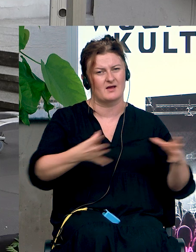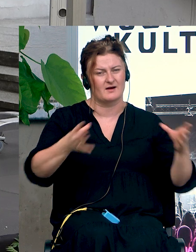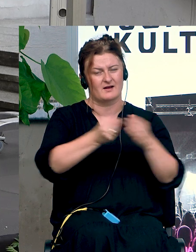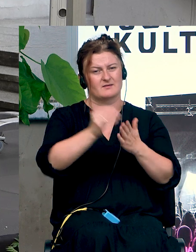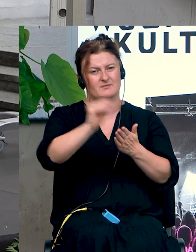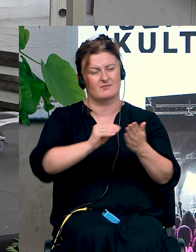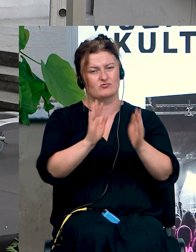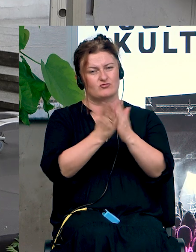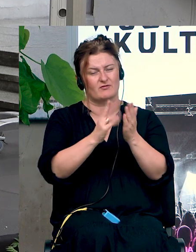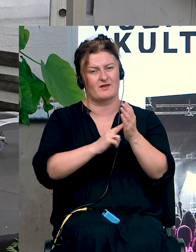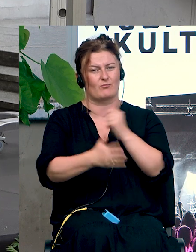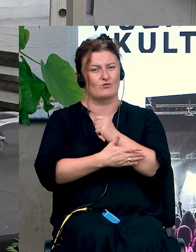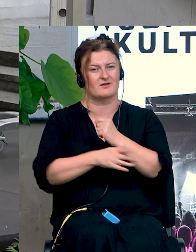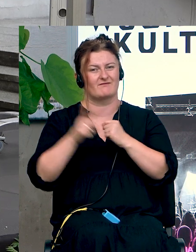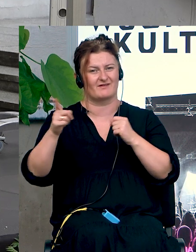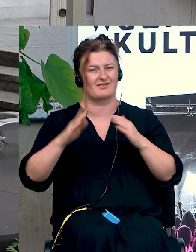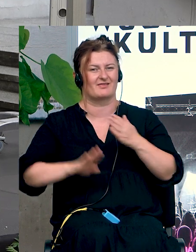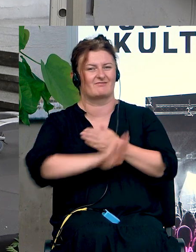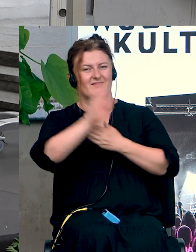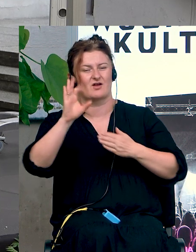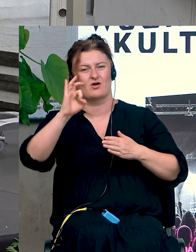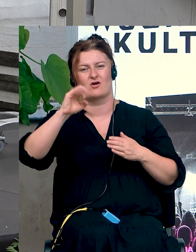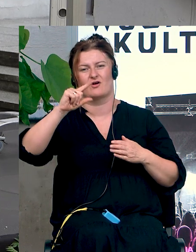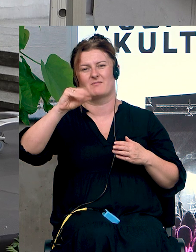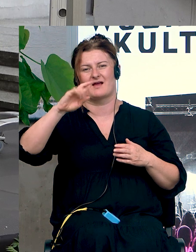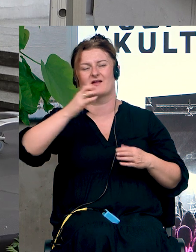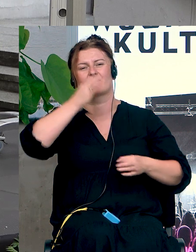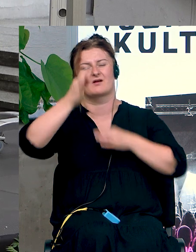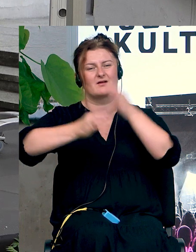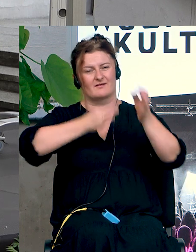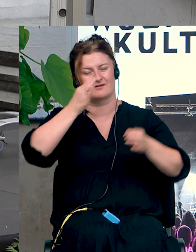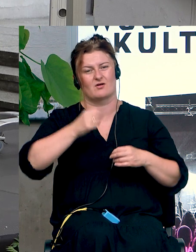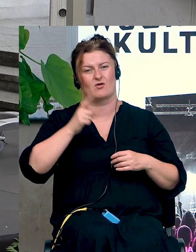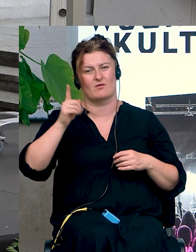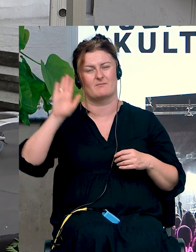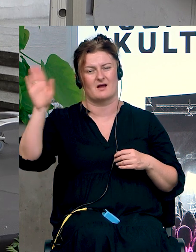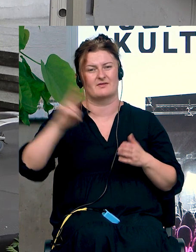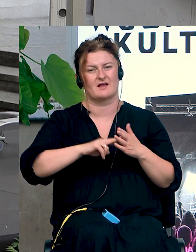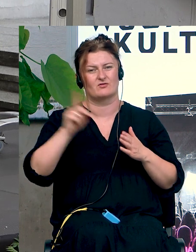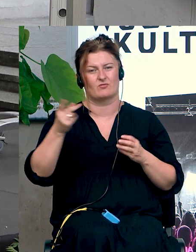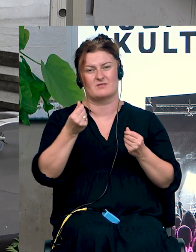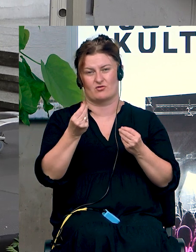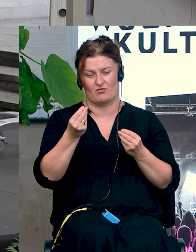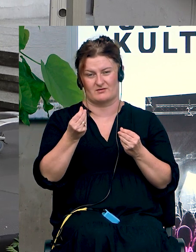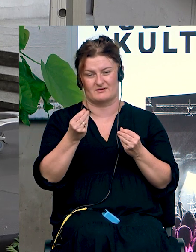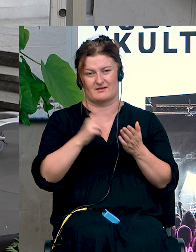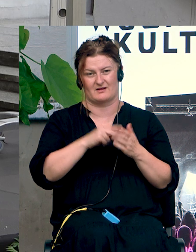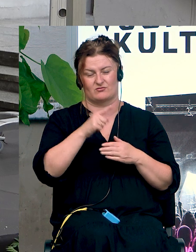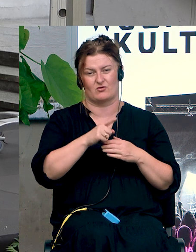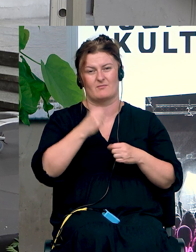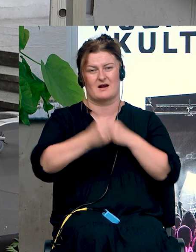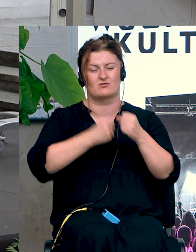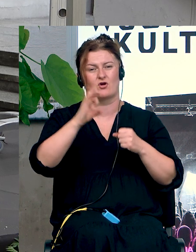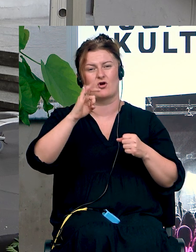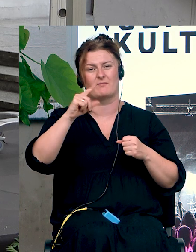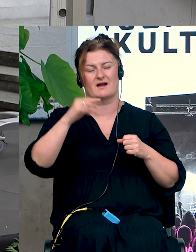зараз над цим працюємо. Вона має на це грант певний, і вона працює над оперою, і паралельно ми працюємо над цією історією в